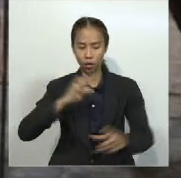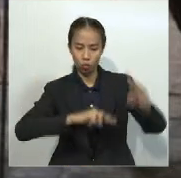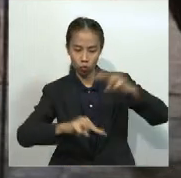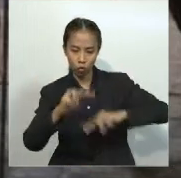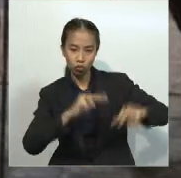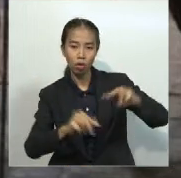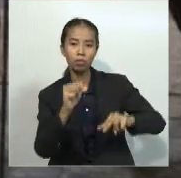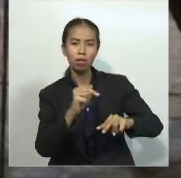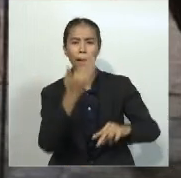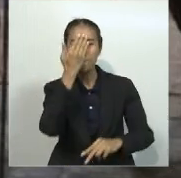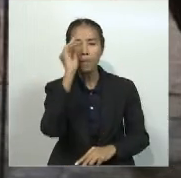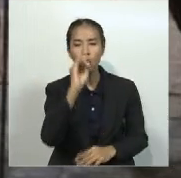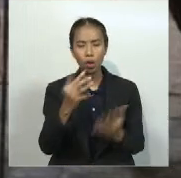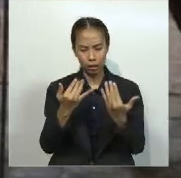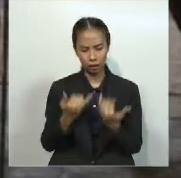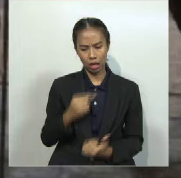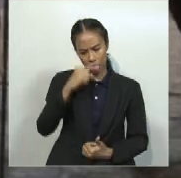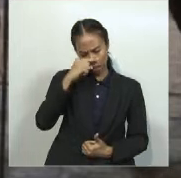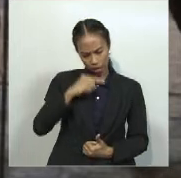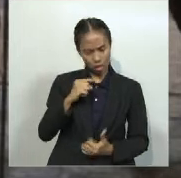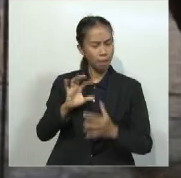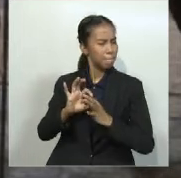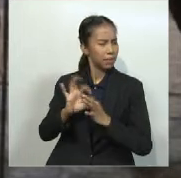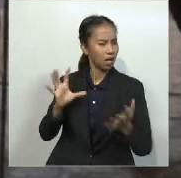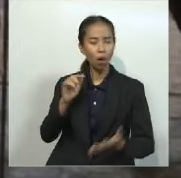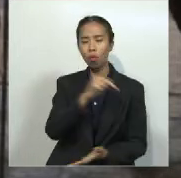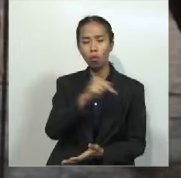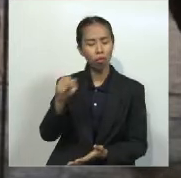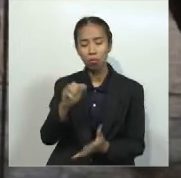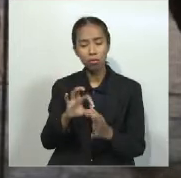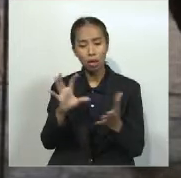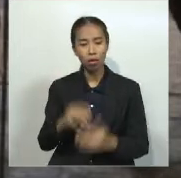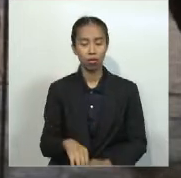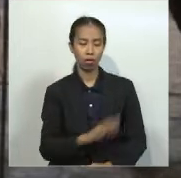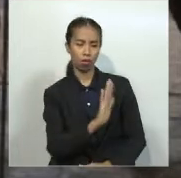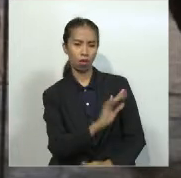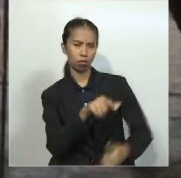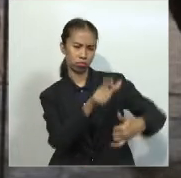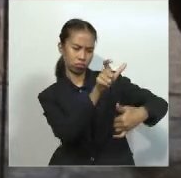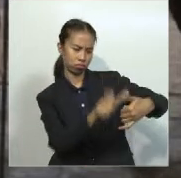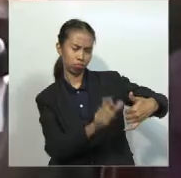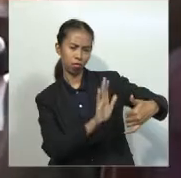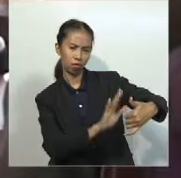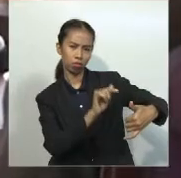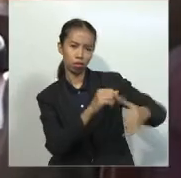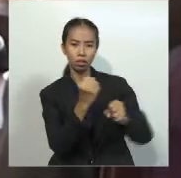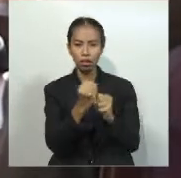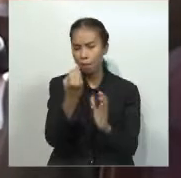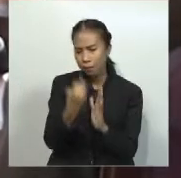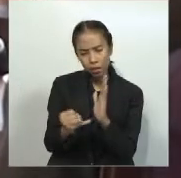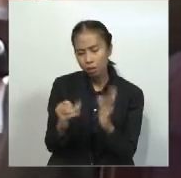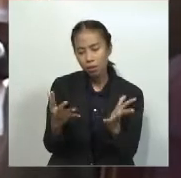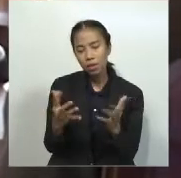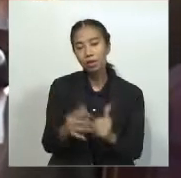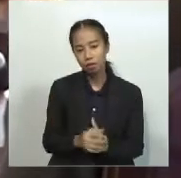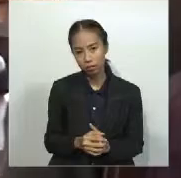าจริงๆแล้วเนี่ยประเทศไทยไม่ได้มีส่วนได้ส่วนเสียอะไรเลยนะคะ แล้วก็เจ้าตัวเนี่ยก็ดูจากข้อมูลแล้วเนี่ยไม่ได้ทำผิดอะไรด้วยนะ